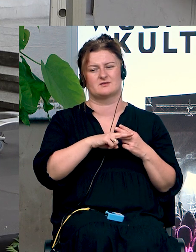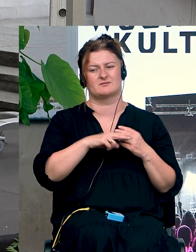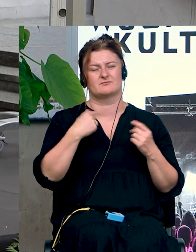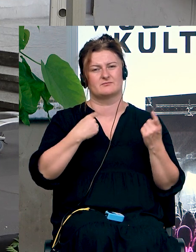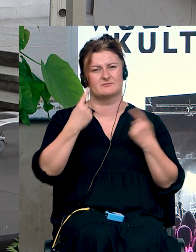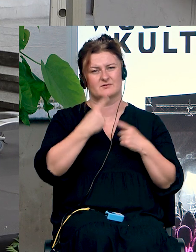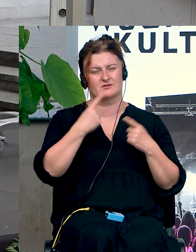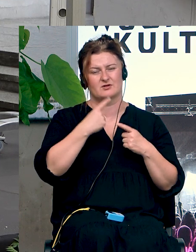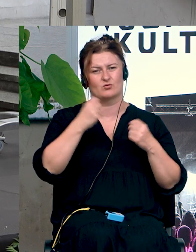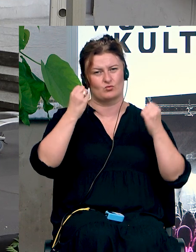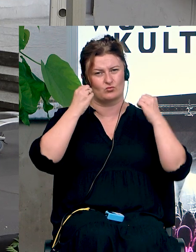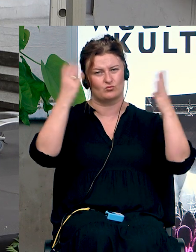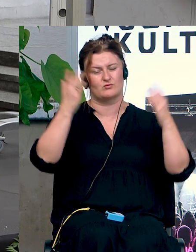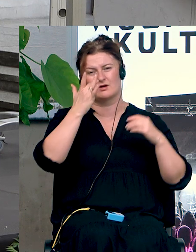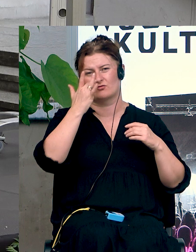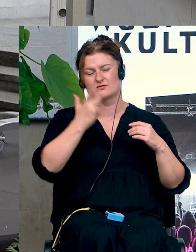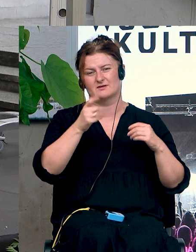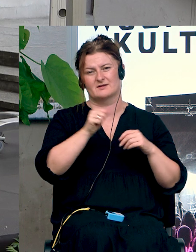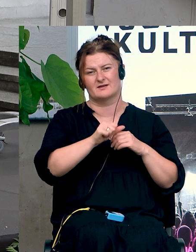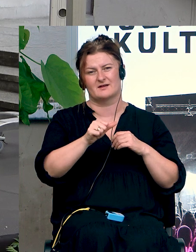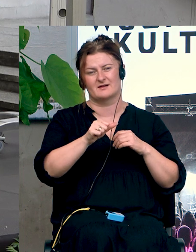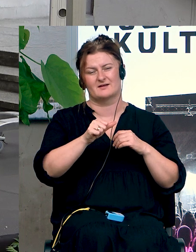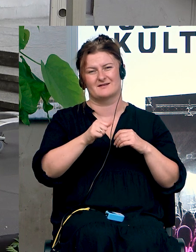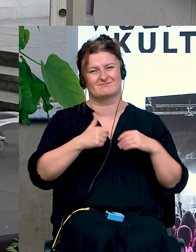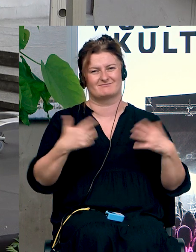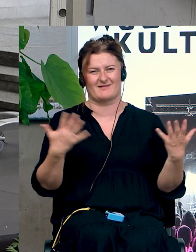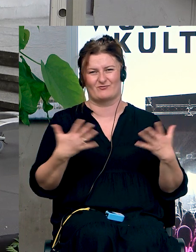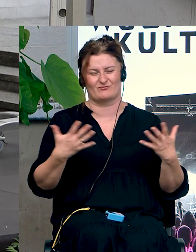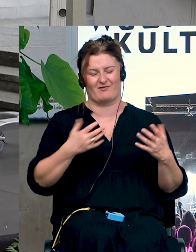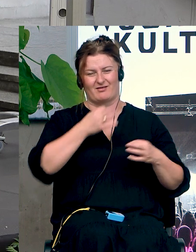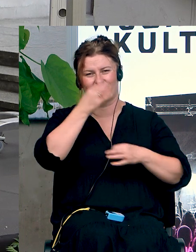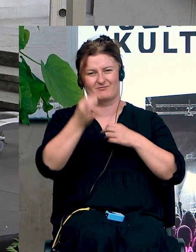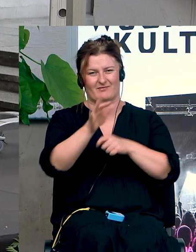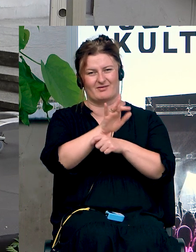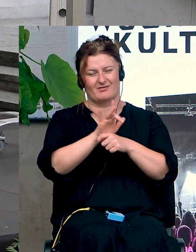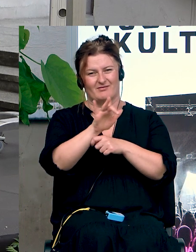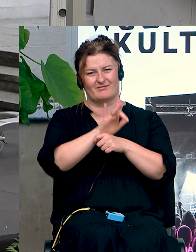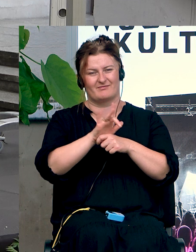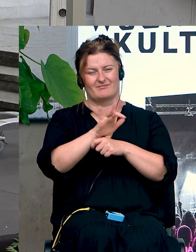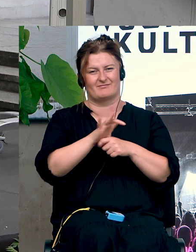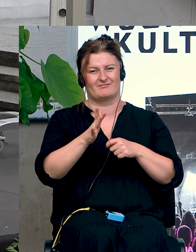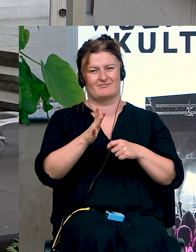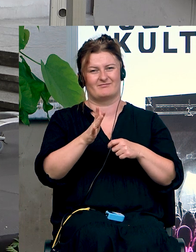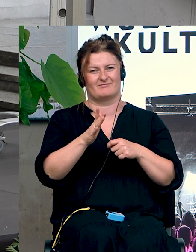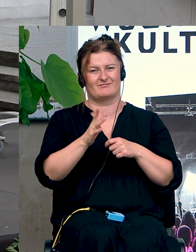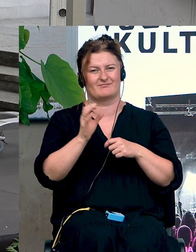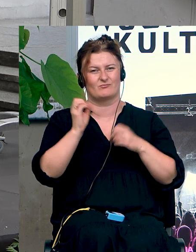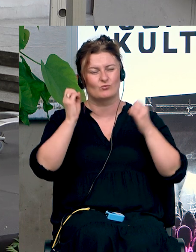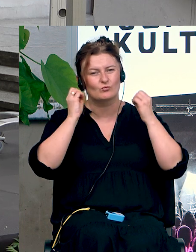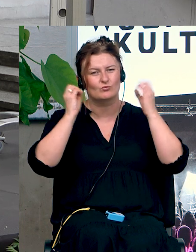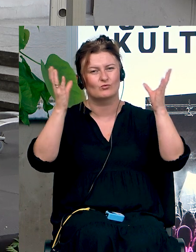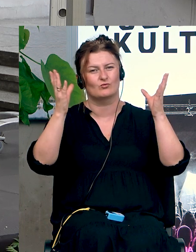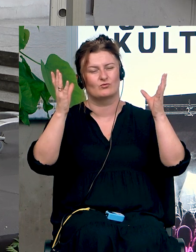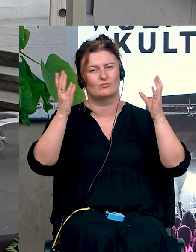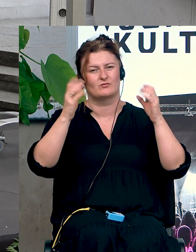сильно переоцінена. За її лобі багато століть стояло багато зусиль і багато